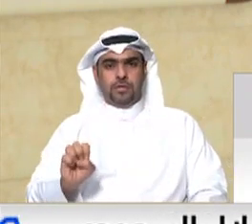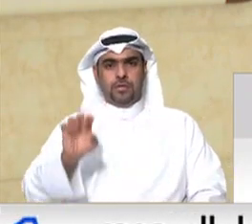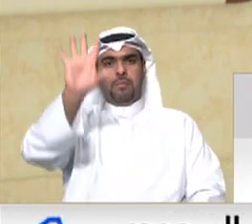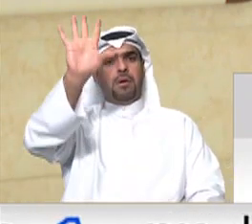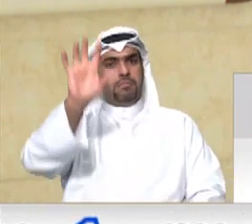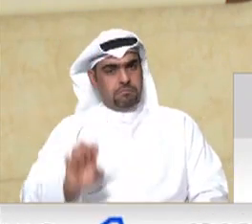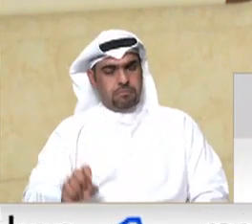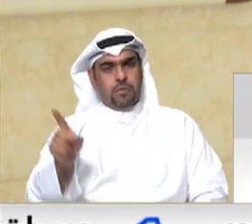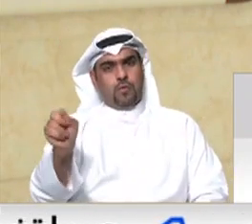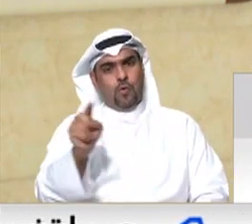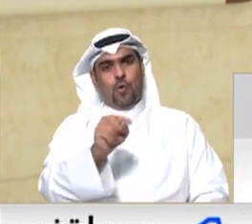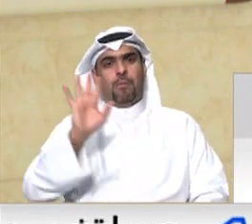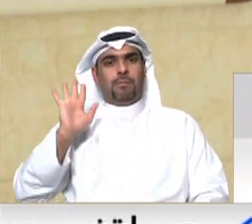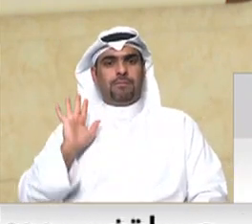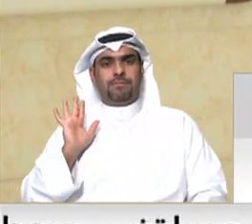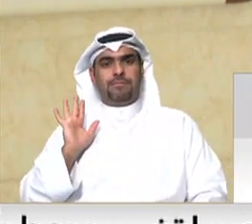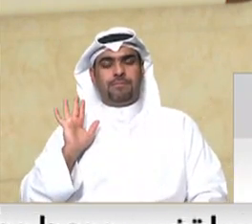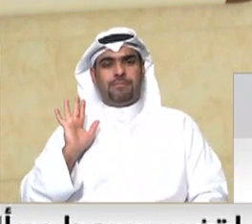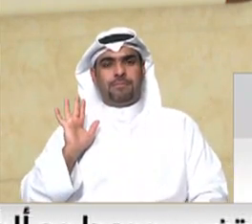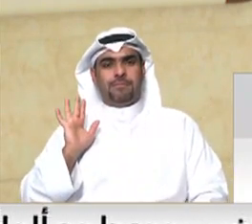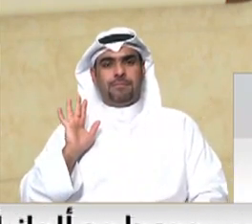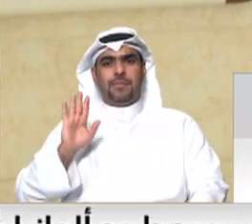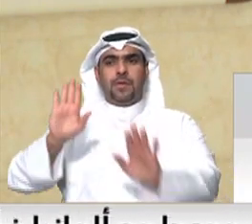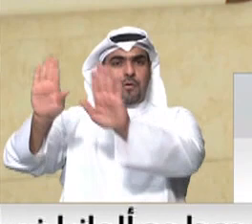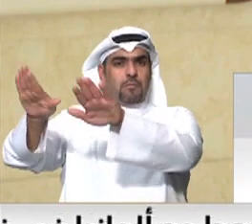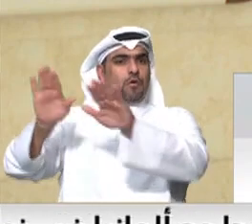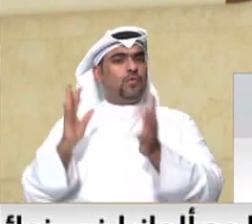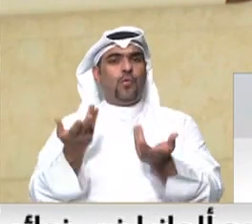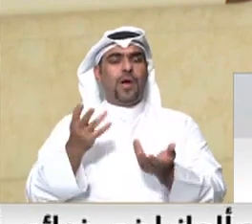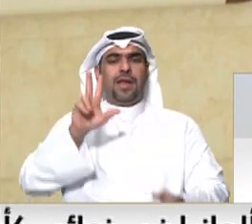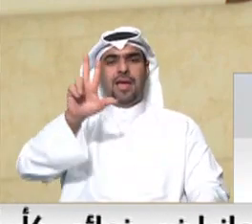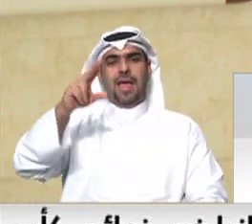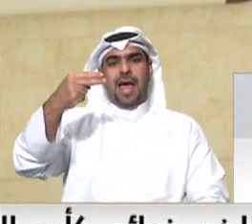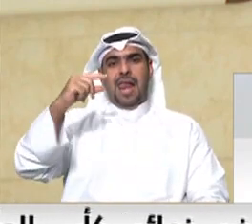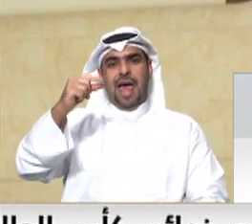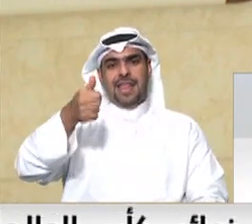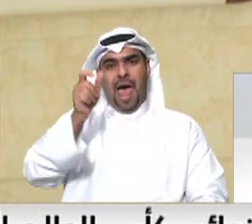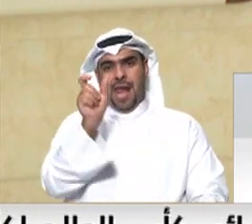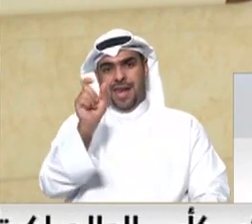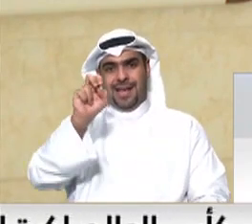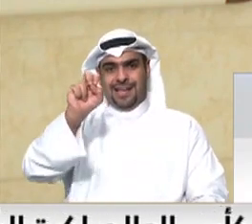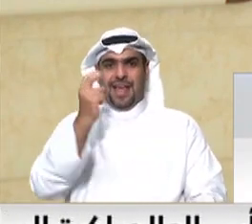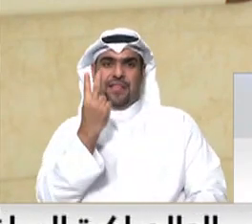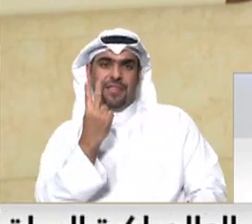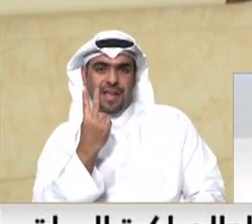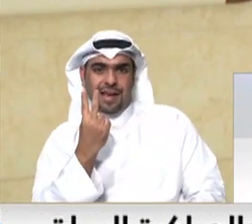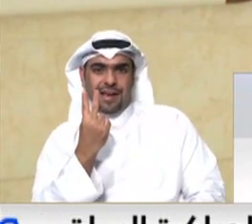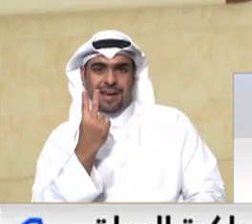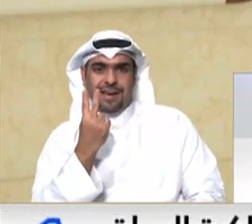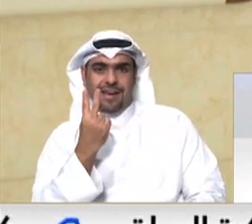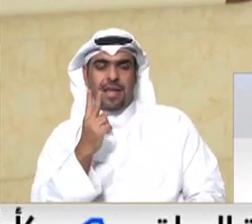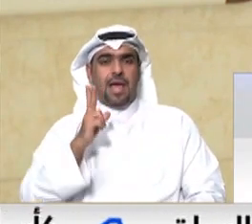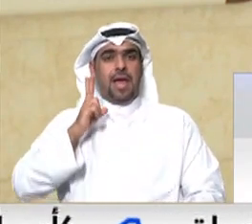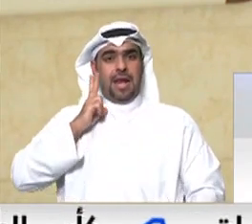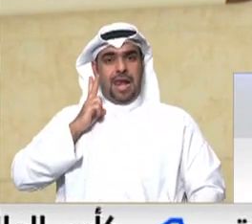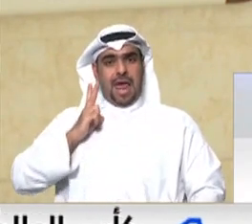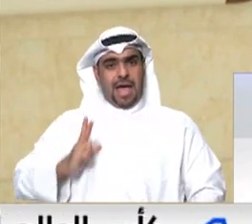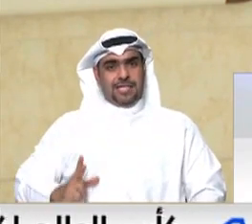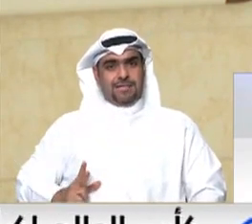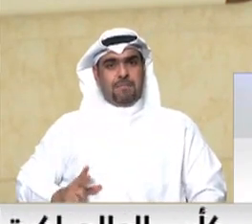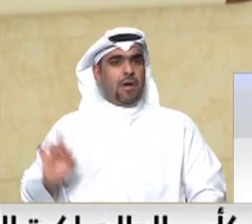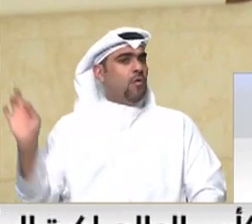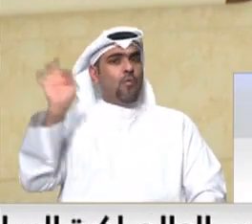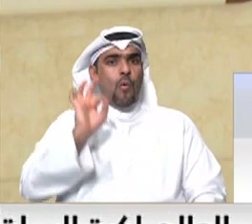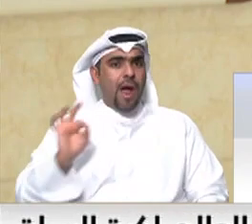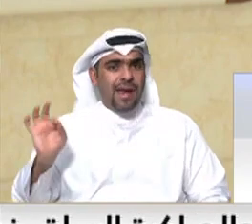والمسائية، وهو موجود في منطقة العدان قطعة 2. بالنسبة للعاصمة عندنا مركز حمد الصقر الموجود